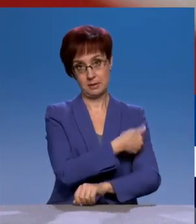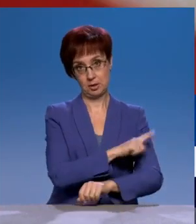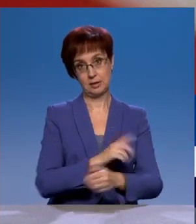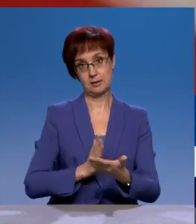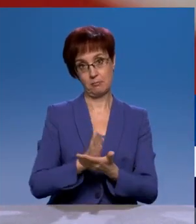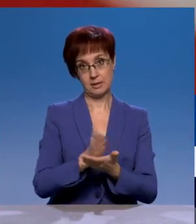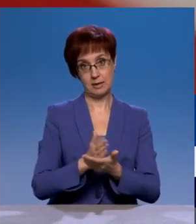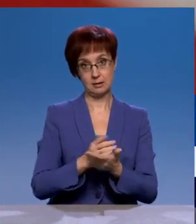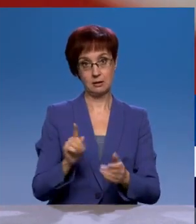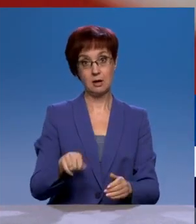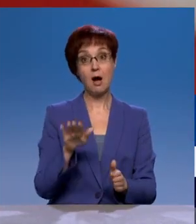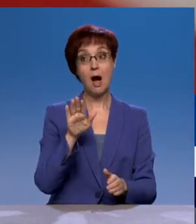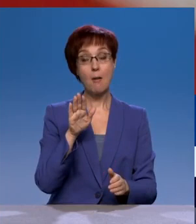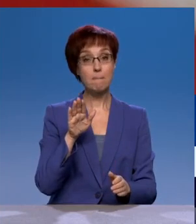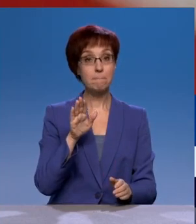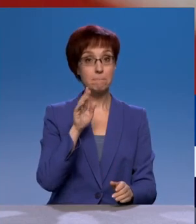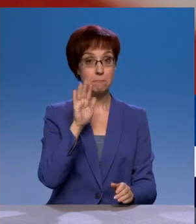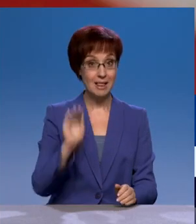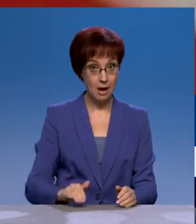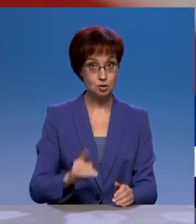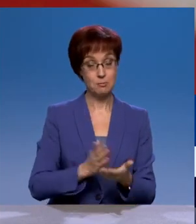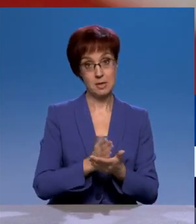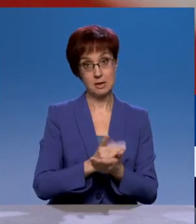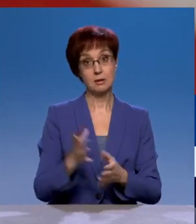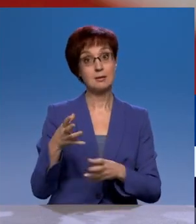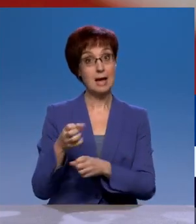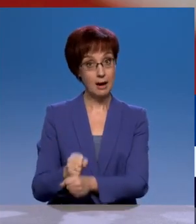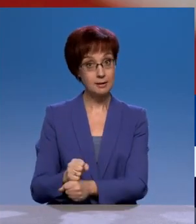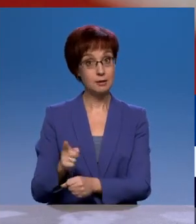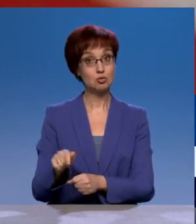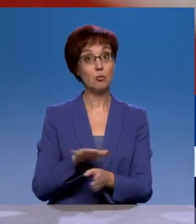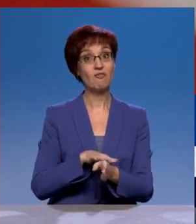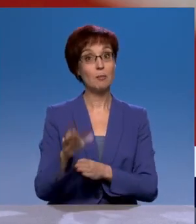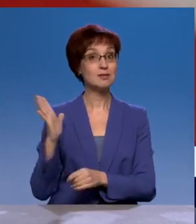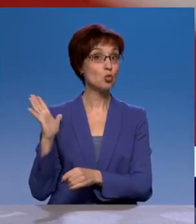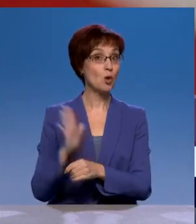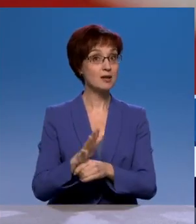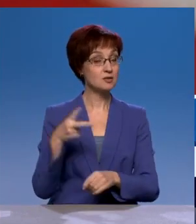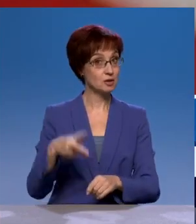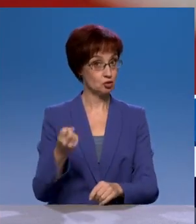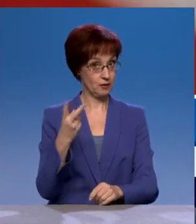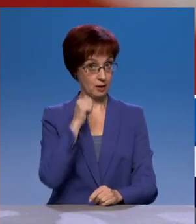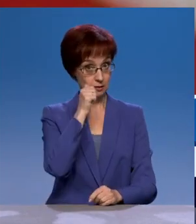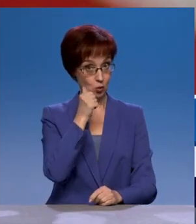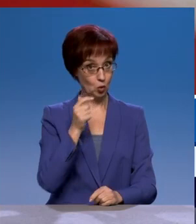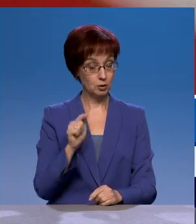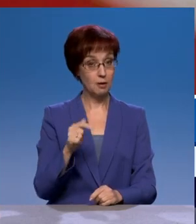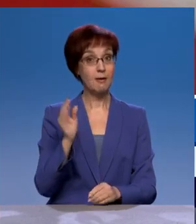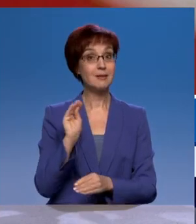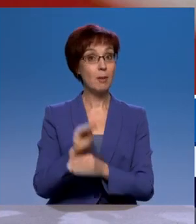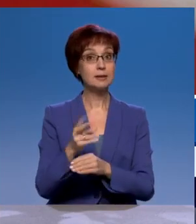2012 года. А дополнительных денег, на которые Минфин не дал. А в результате получилось, что пришлось